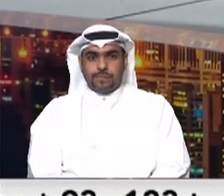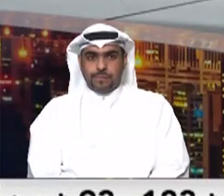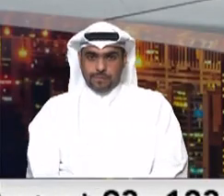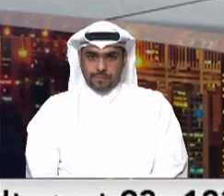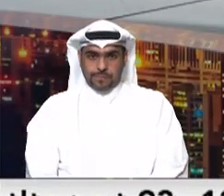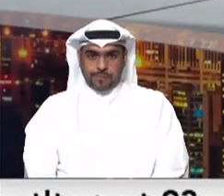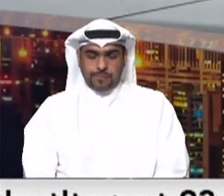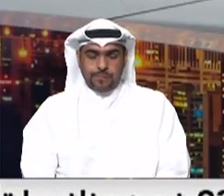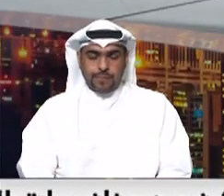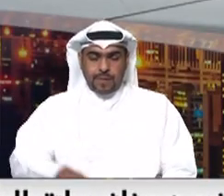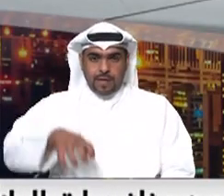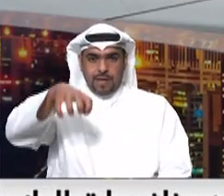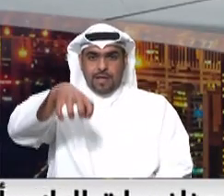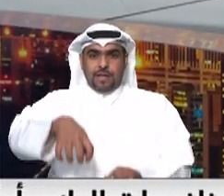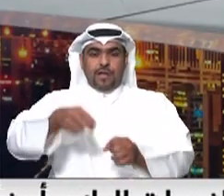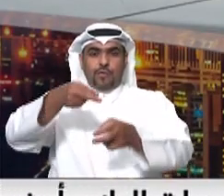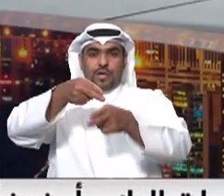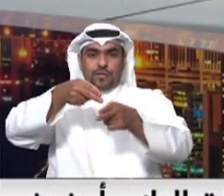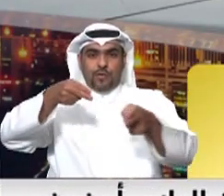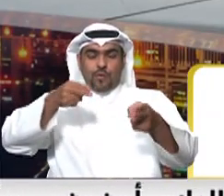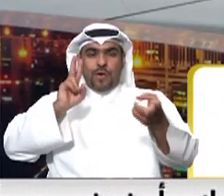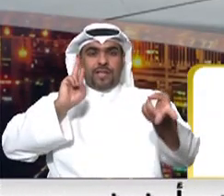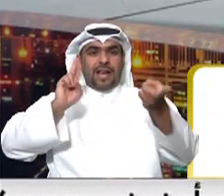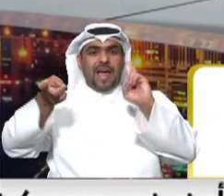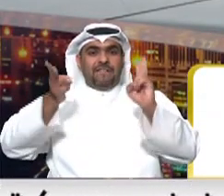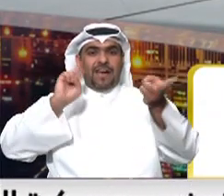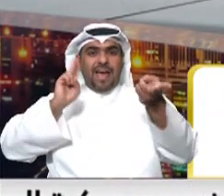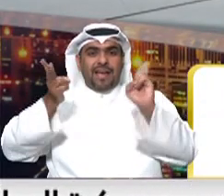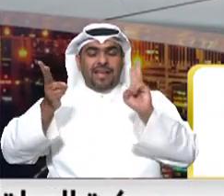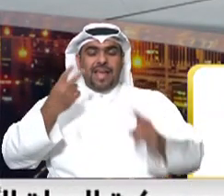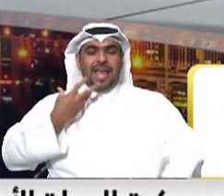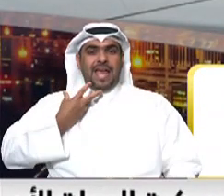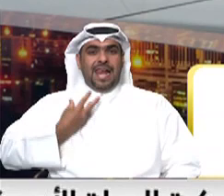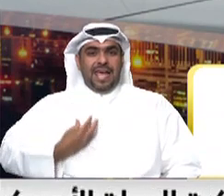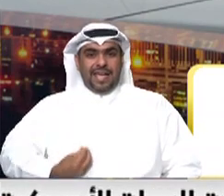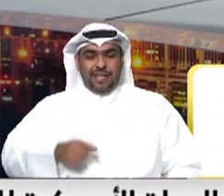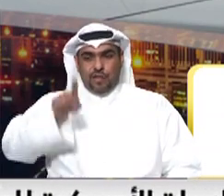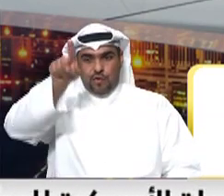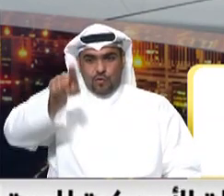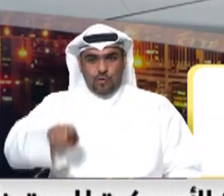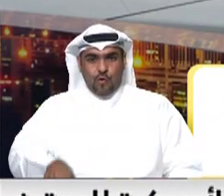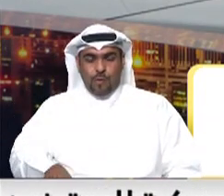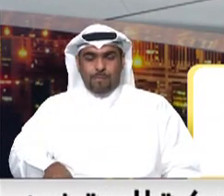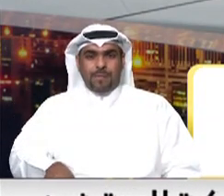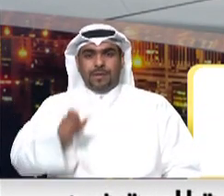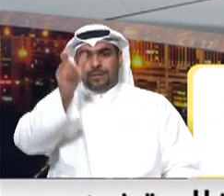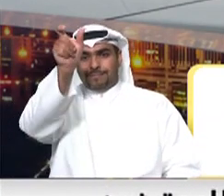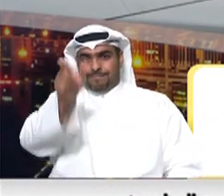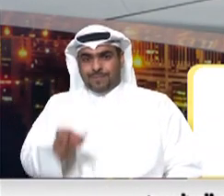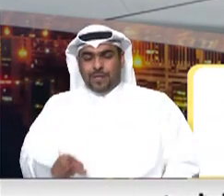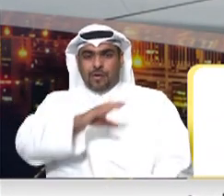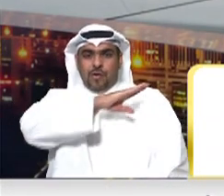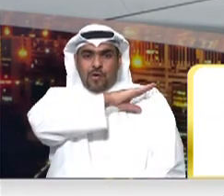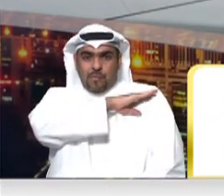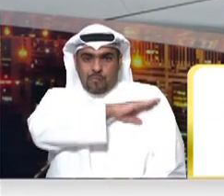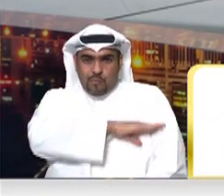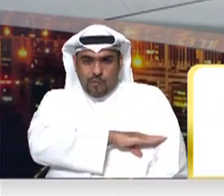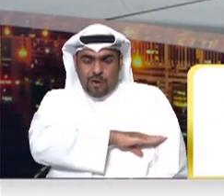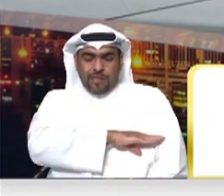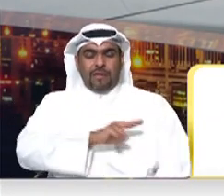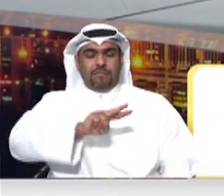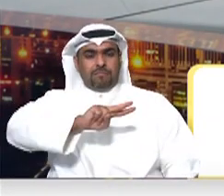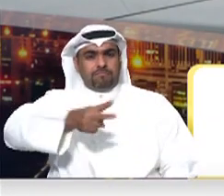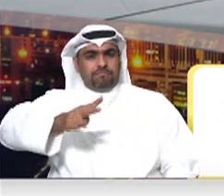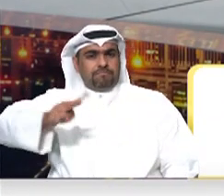احتفت دولة الكويت بعيد العمال العالمي بحضور عدد من أعضاء السلك الدبلوماسي وممثلي السفارات في